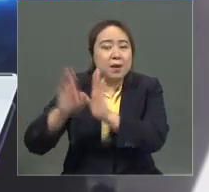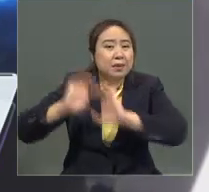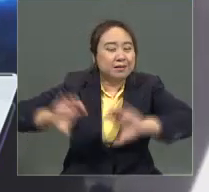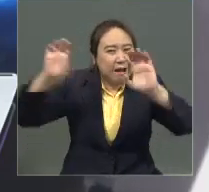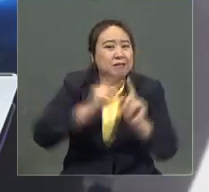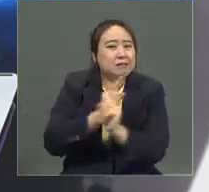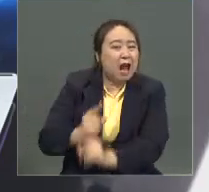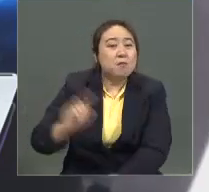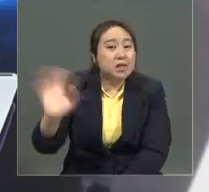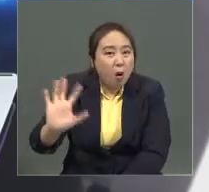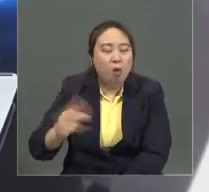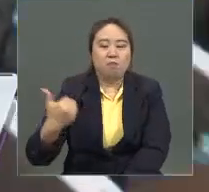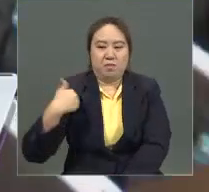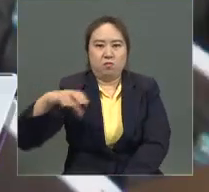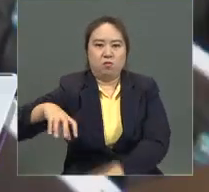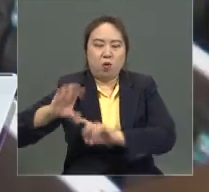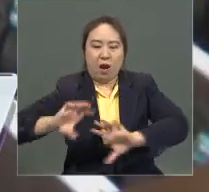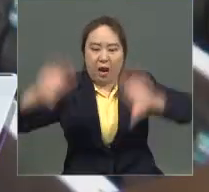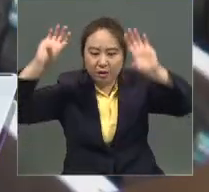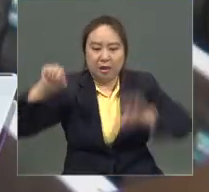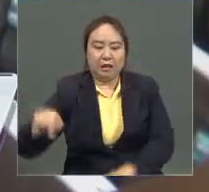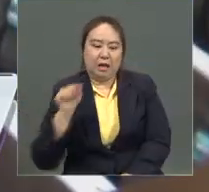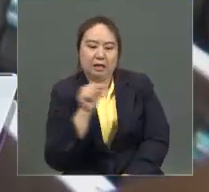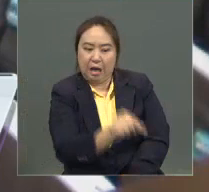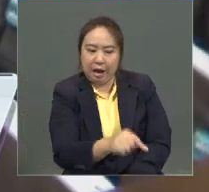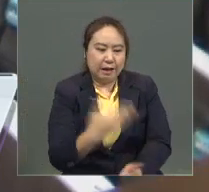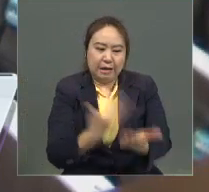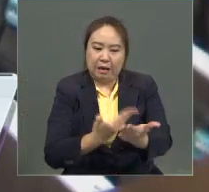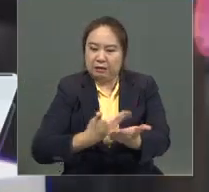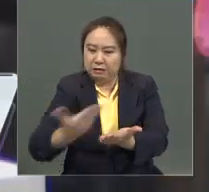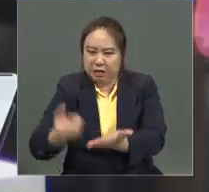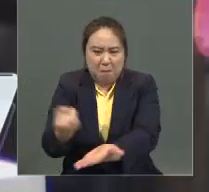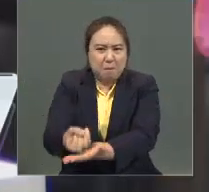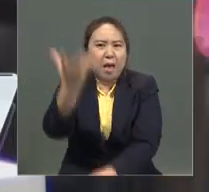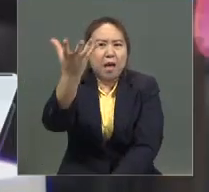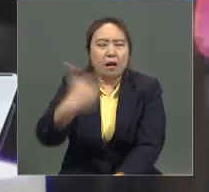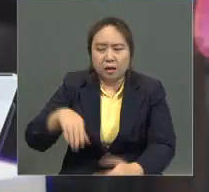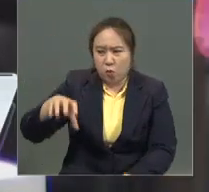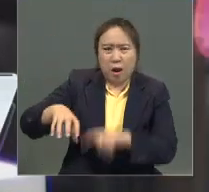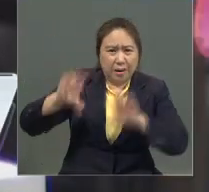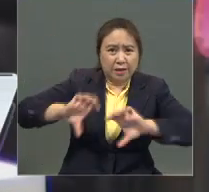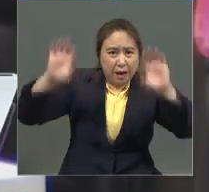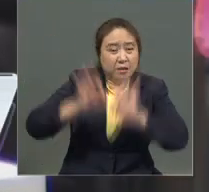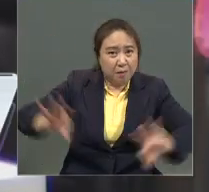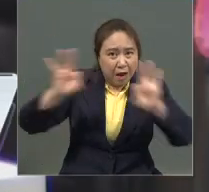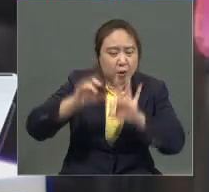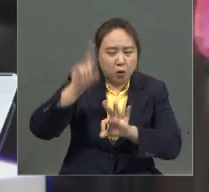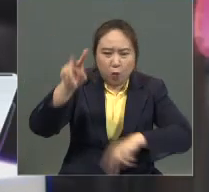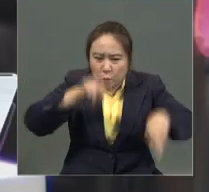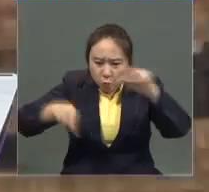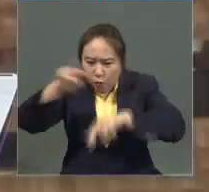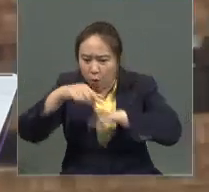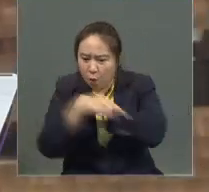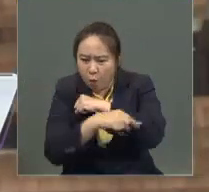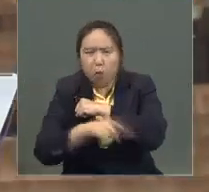กลับมีหน่วยงานราชการไปชี้นำให้ซื้อของในราคาที่สูงกว่าปกติทางที่หน่วยงานราชการนั้นควรมีหน้าที่ในการตรวจสอบทุจริตมากกว่